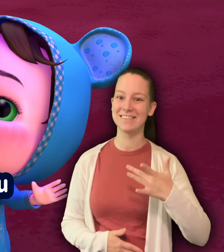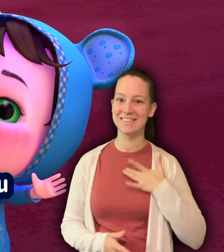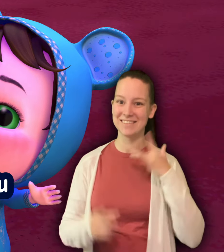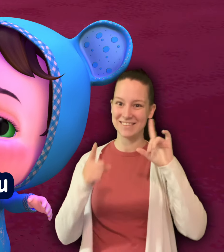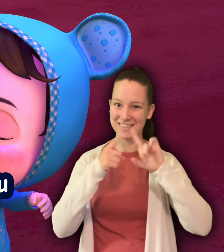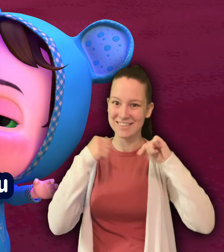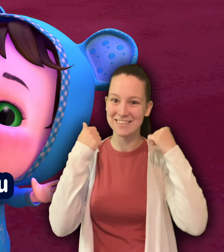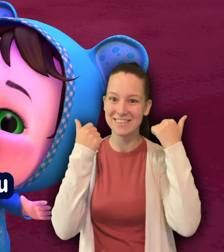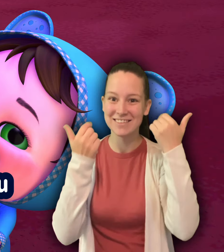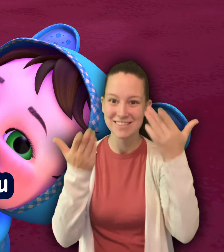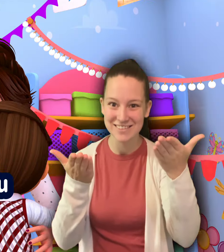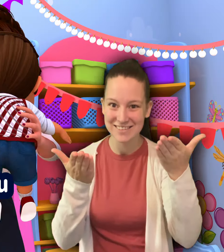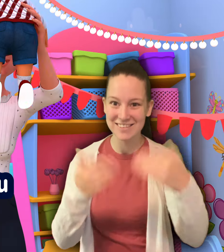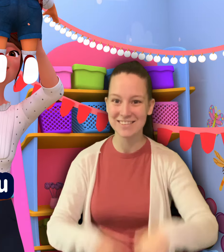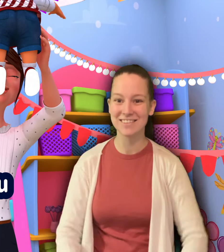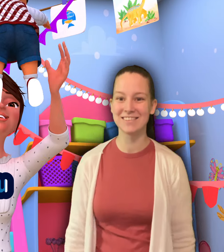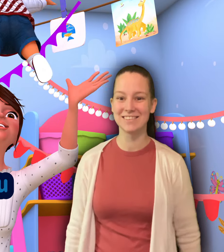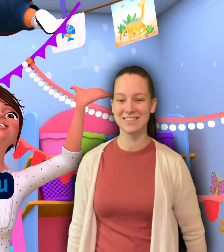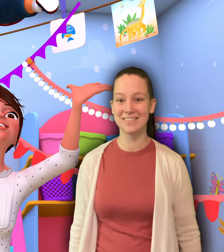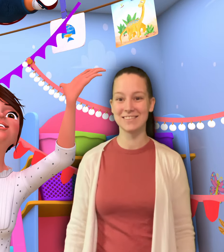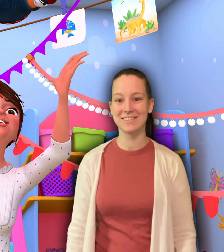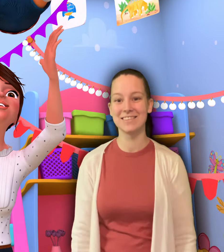誕生日おめでとう